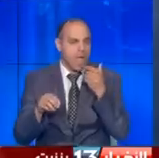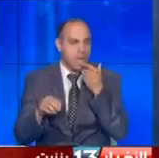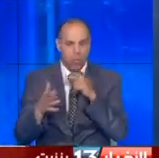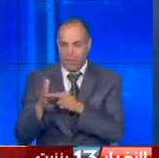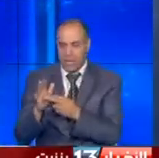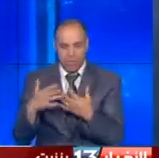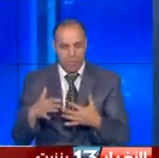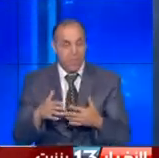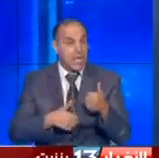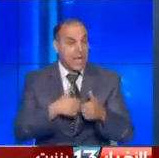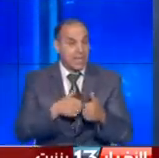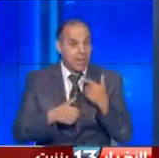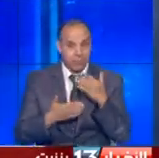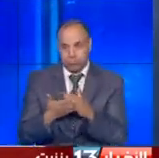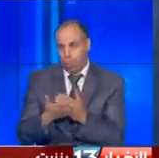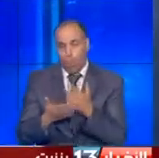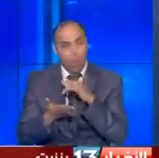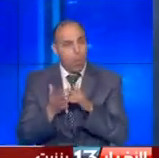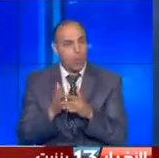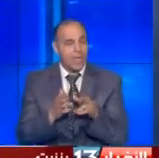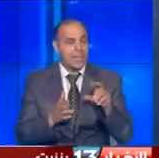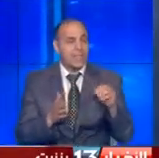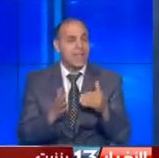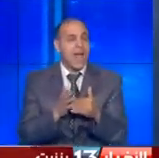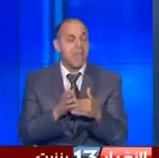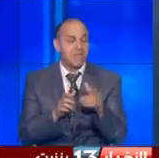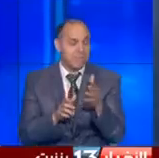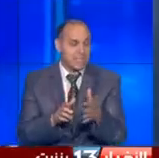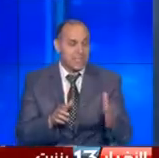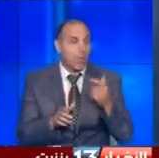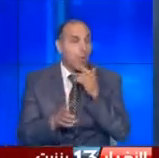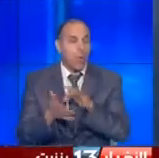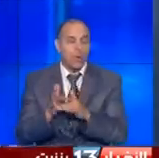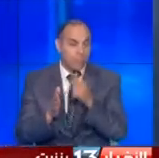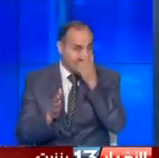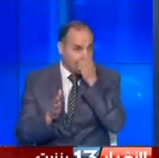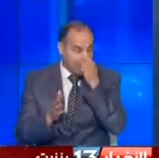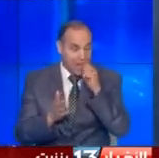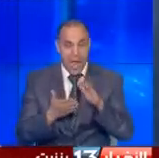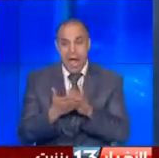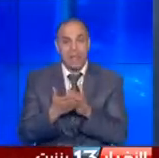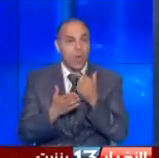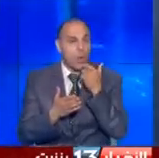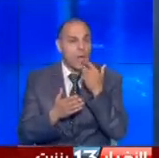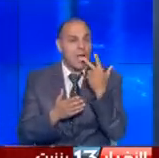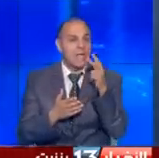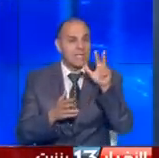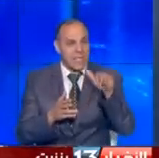والتقني، اختبارات استعد لها أكثر من 30,000 مترشح يتناظرون على